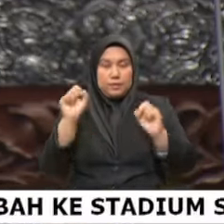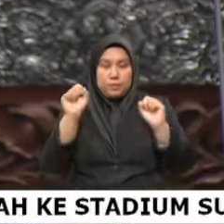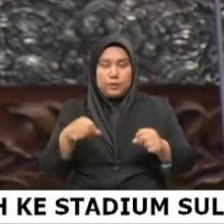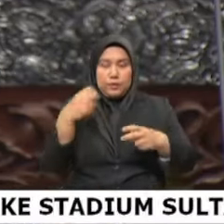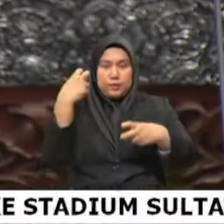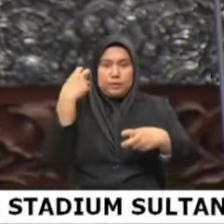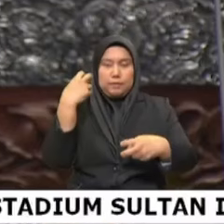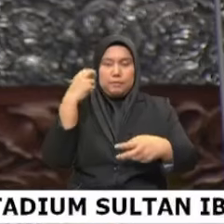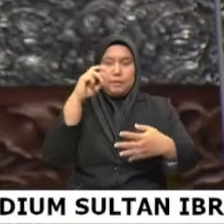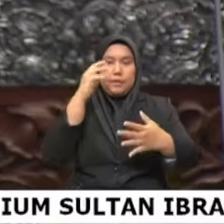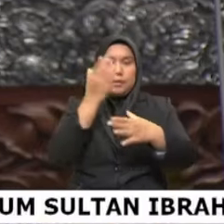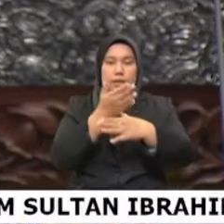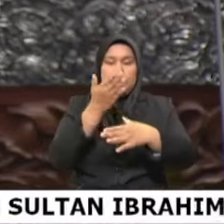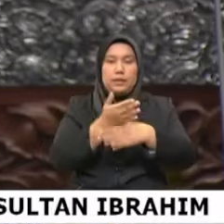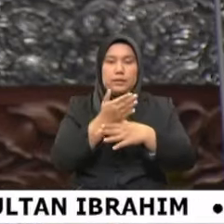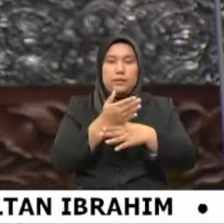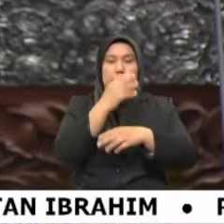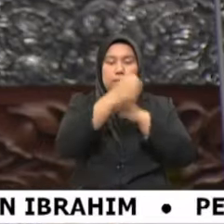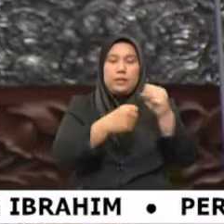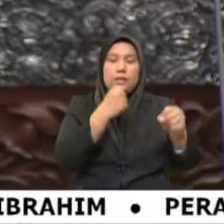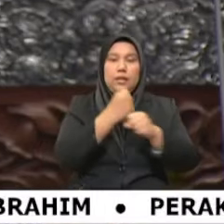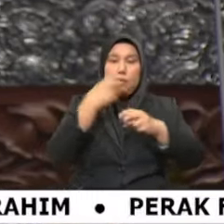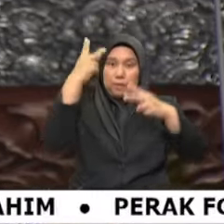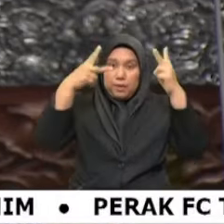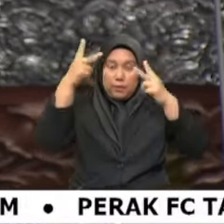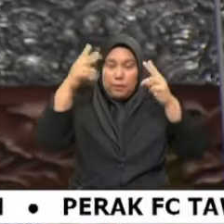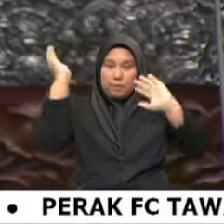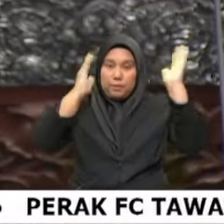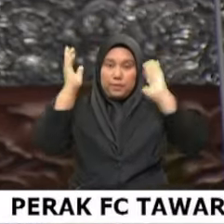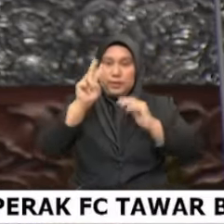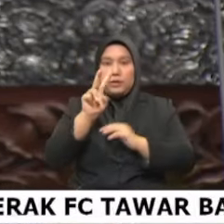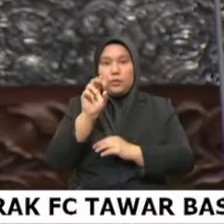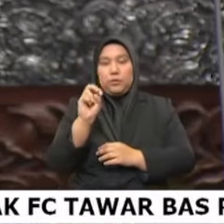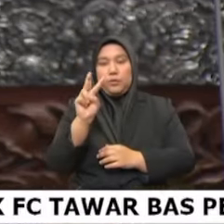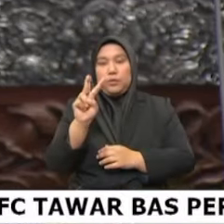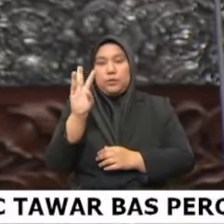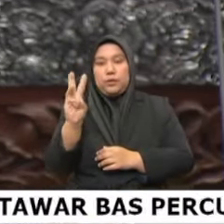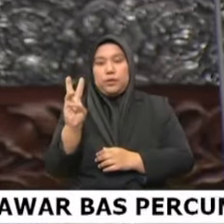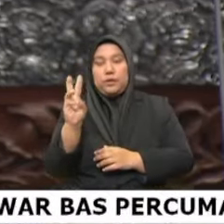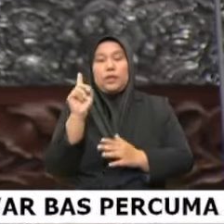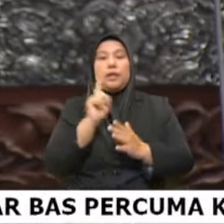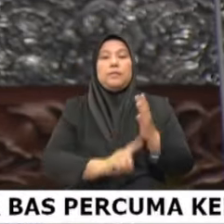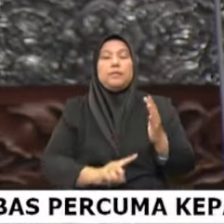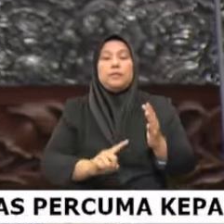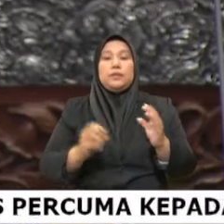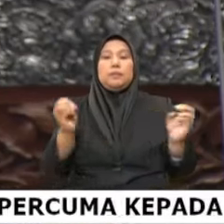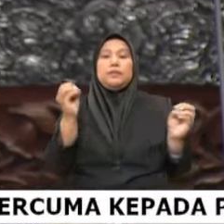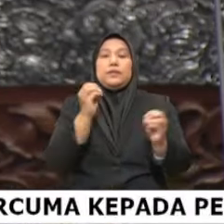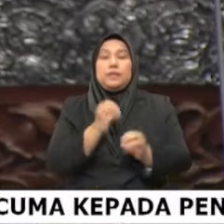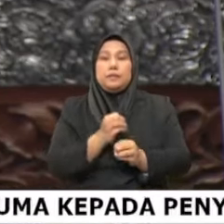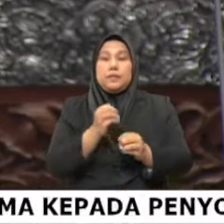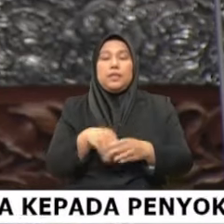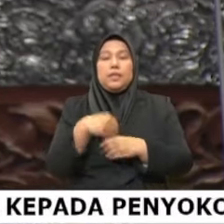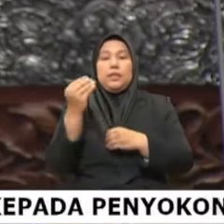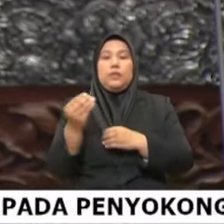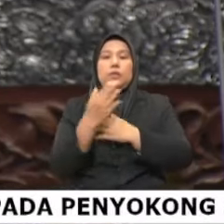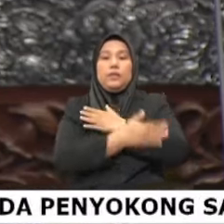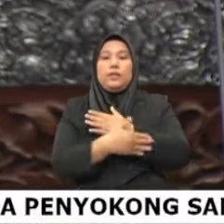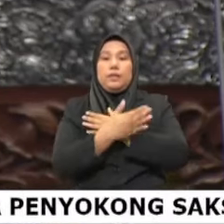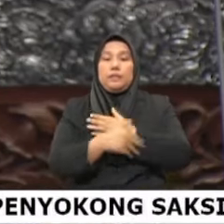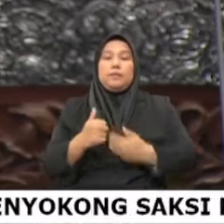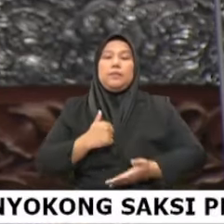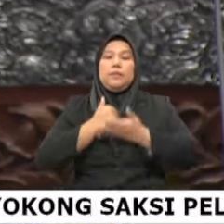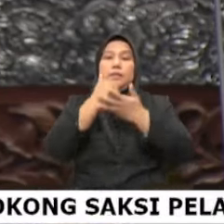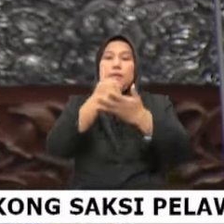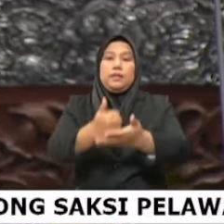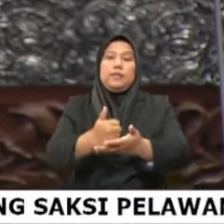menjejaskan promosi Tahun Melawat Malaysia 2026 dan apakah langkah pejabat tourism Malaysia, terutama pejabat di luar negara, untuk